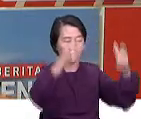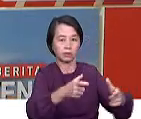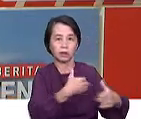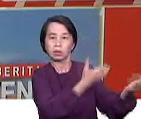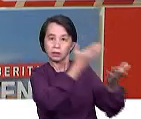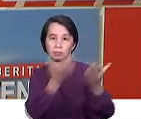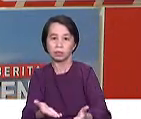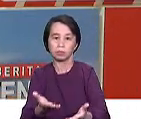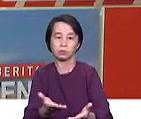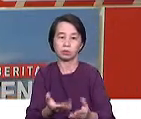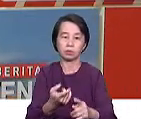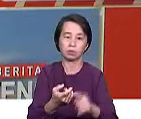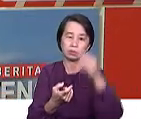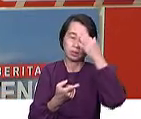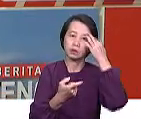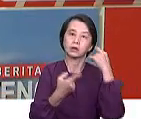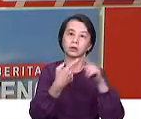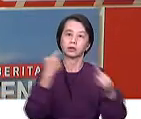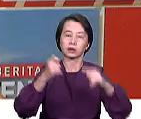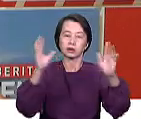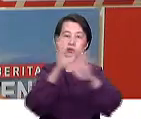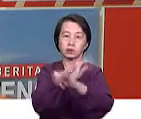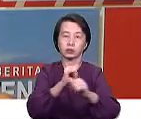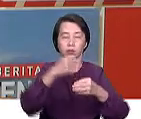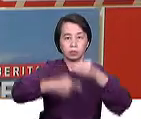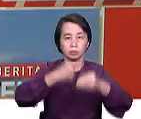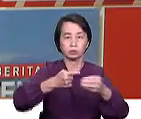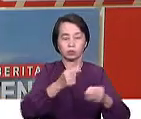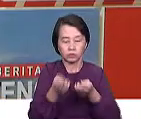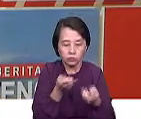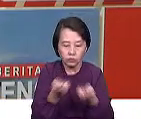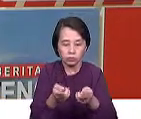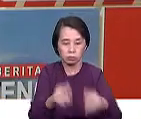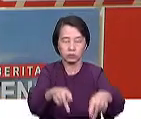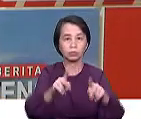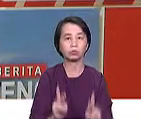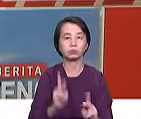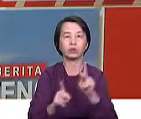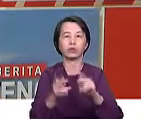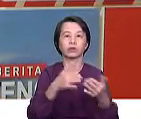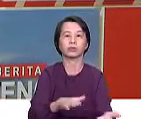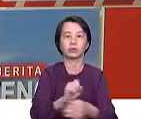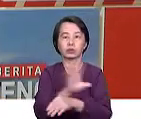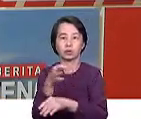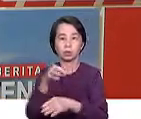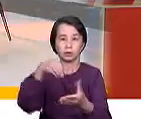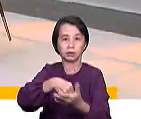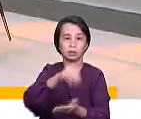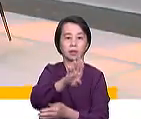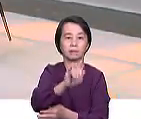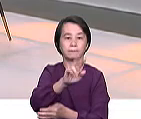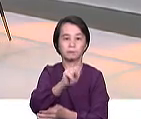kita bawakan laporan dari Sarawak mengenai cara pengurusan dan juga pengemubian jenazah dan mayat COVID-19 di Bintulu.